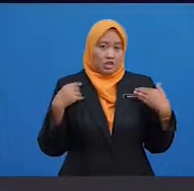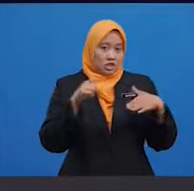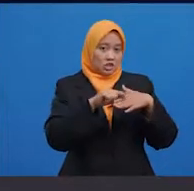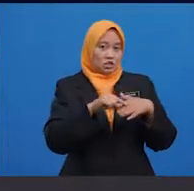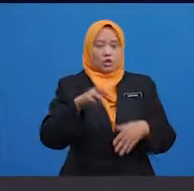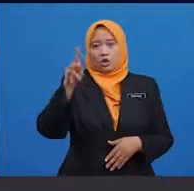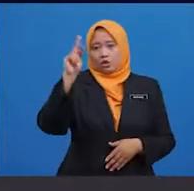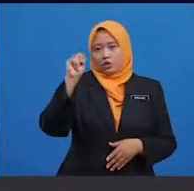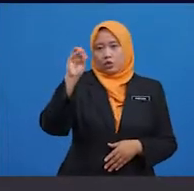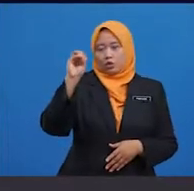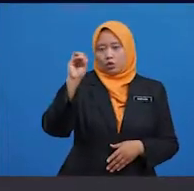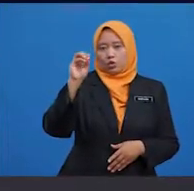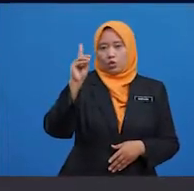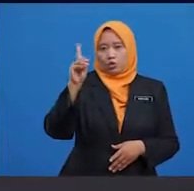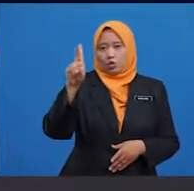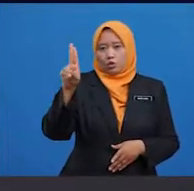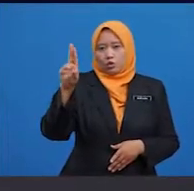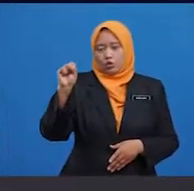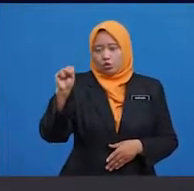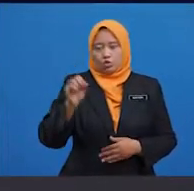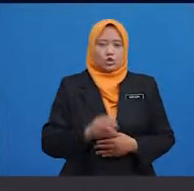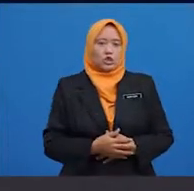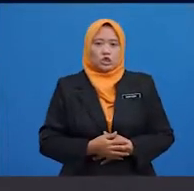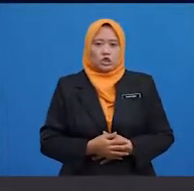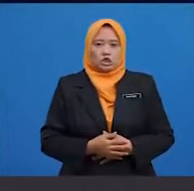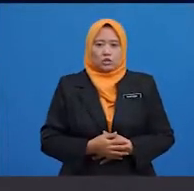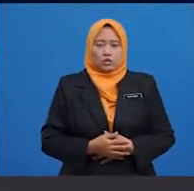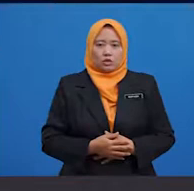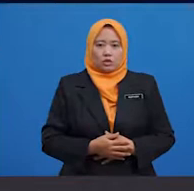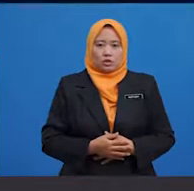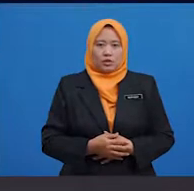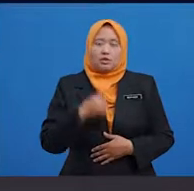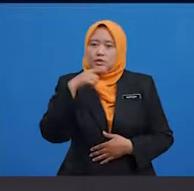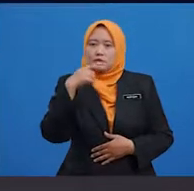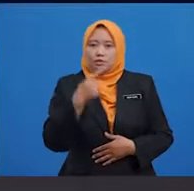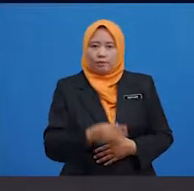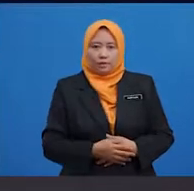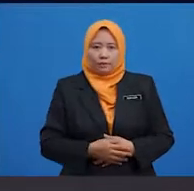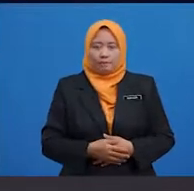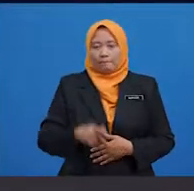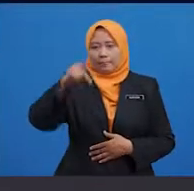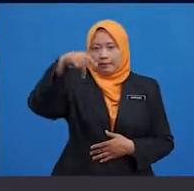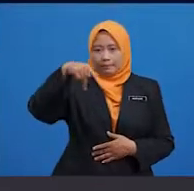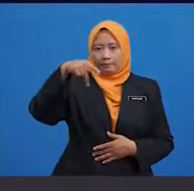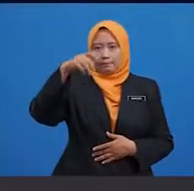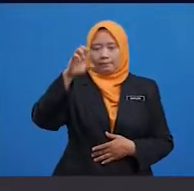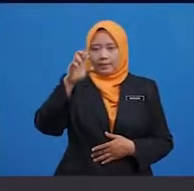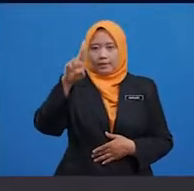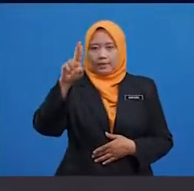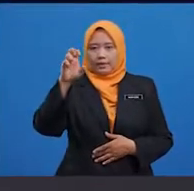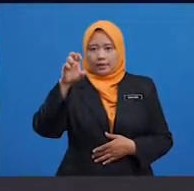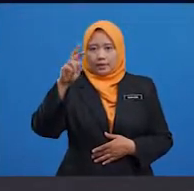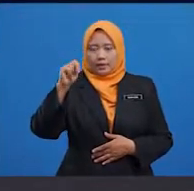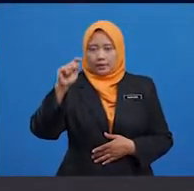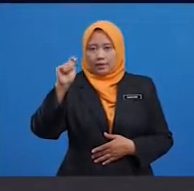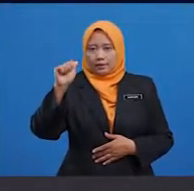ataupun sinoatrial node. Nodus ini juga disebut sebagai perentak jantung ataupun